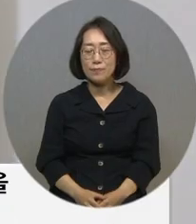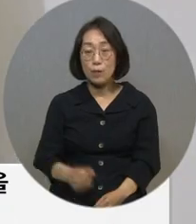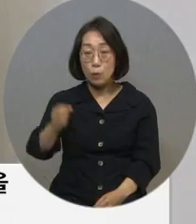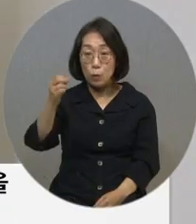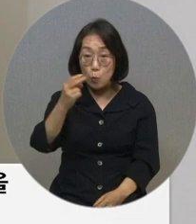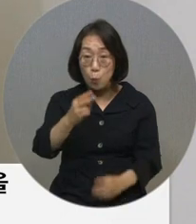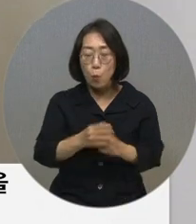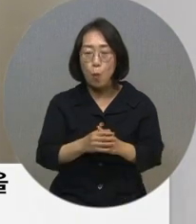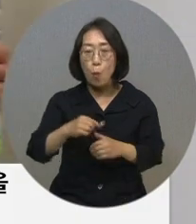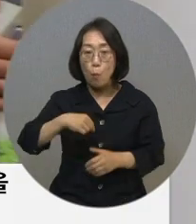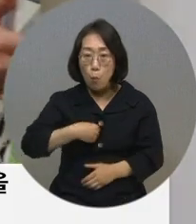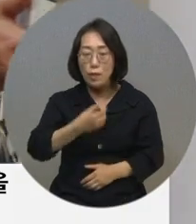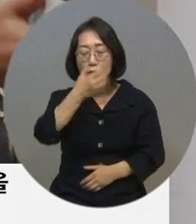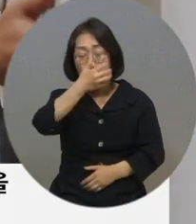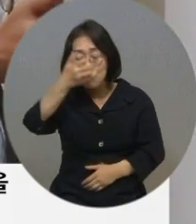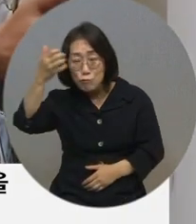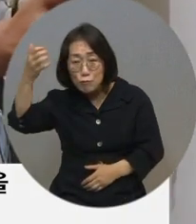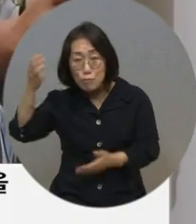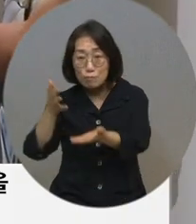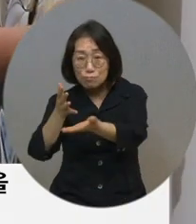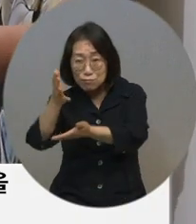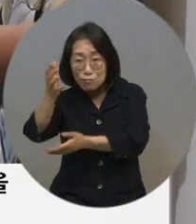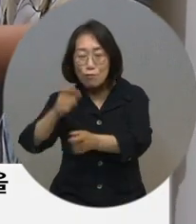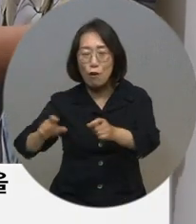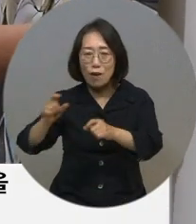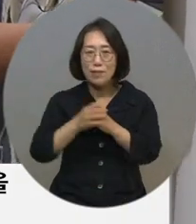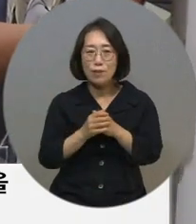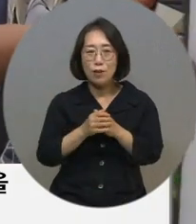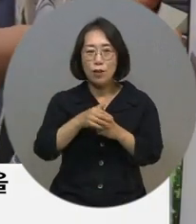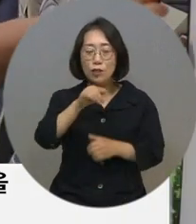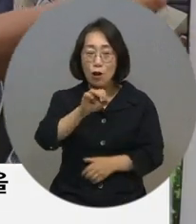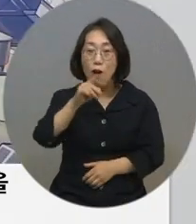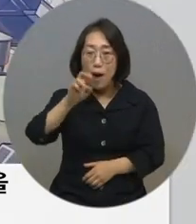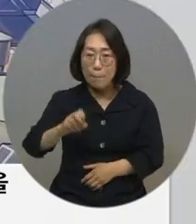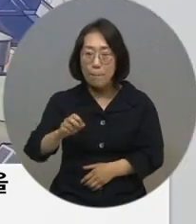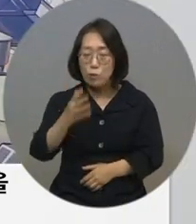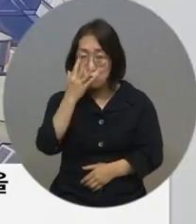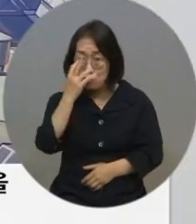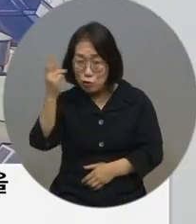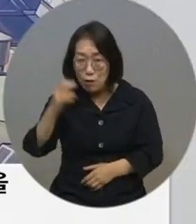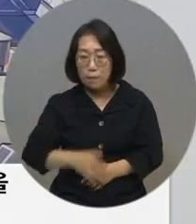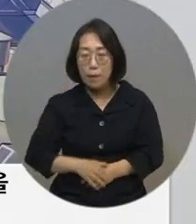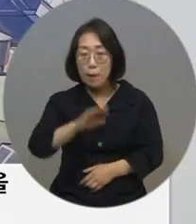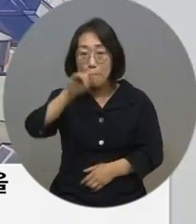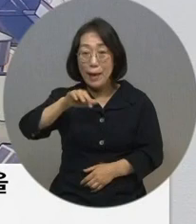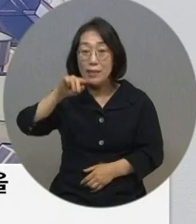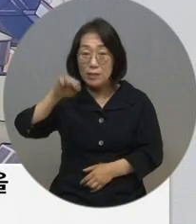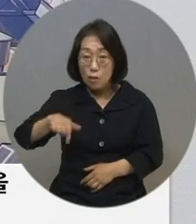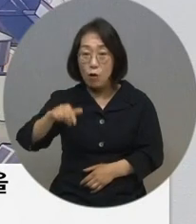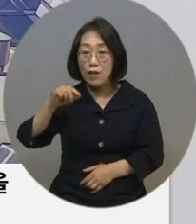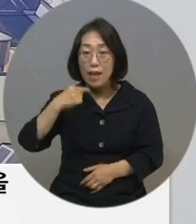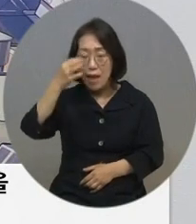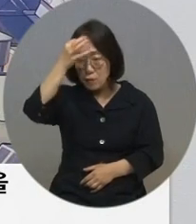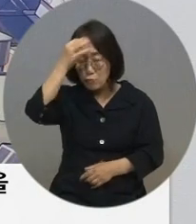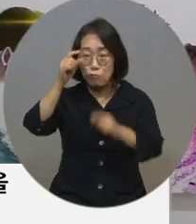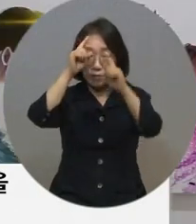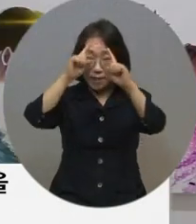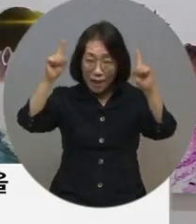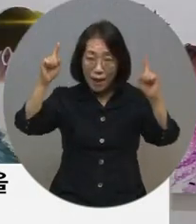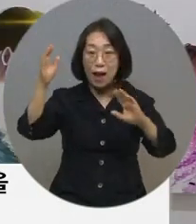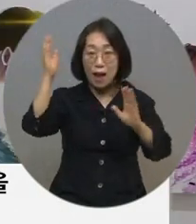또한 작가 본인의 꿈뿐만 아니라 청암대, 순천대, 그리고 백성예술대 학생들의